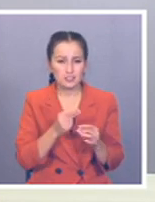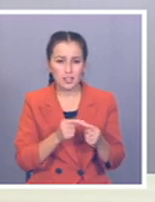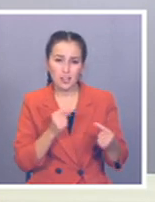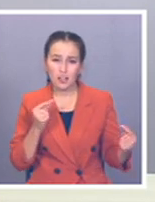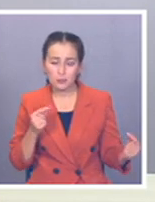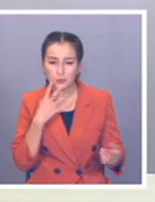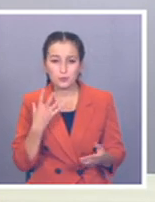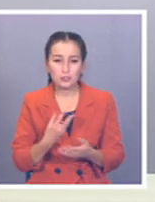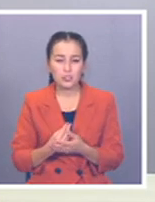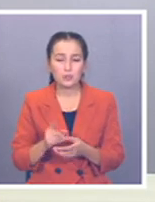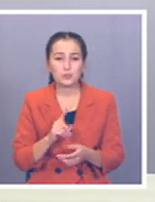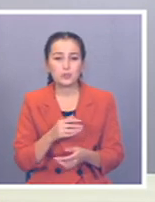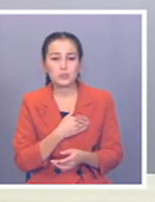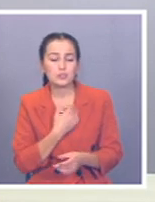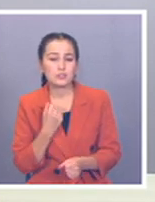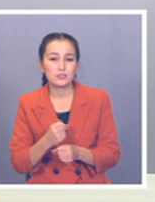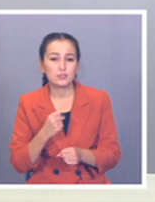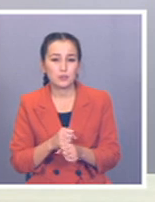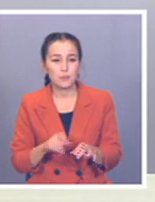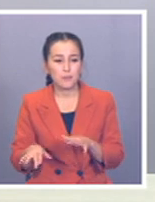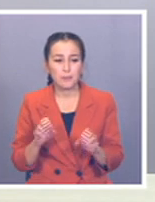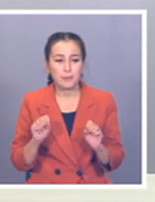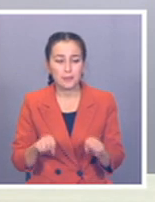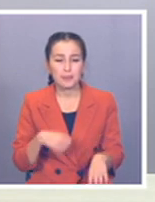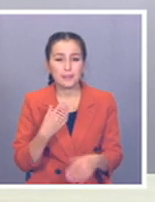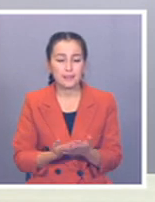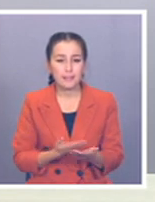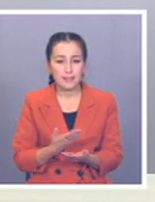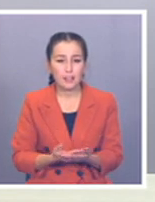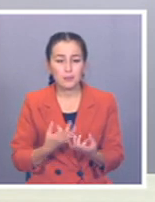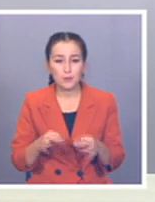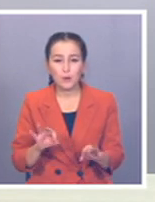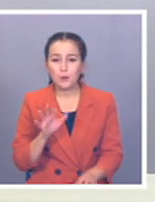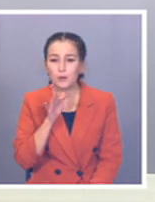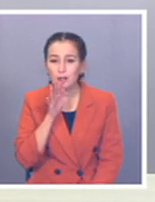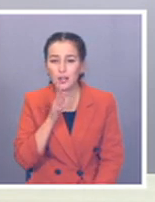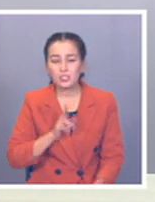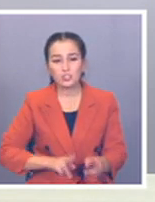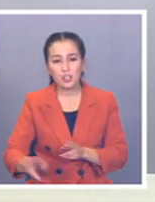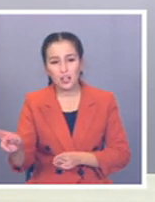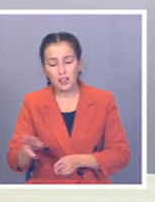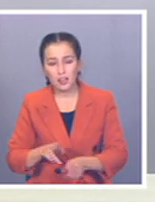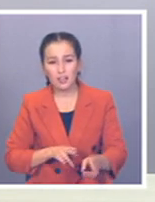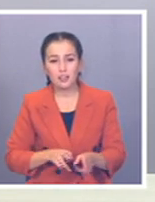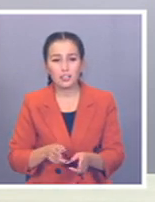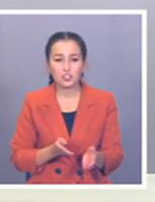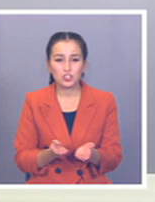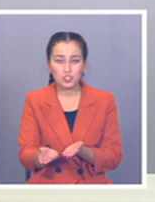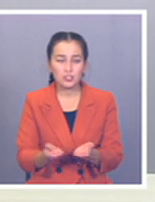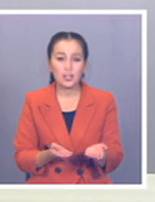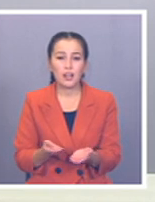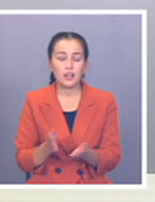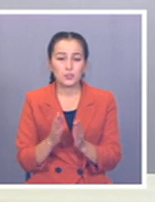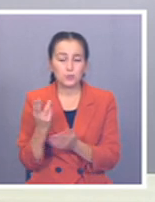өздерінің қалаған істерімен шұғылданады. Мысалы, бос уақыттарында шаңғы тебу, сурет салу, кітап